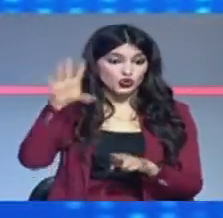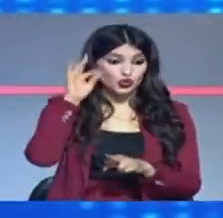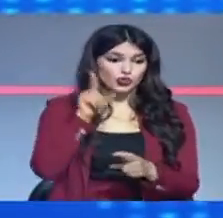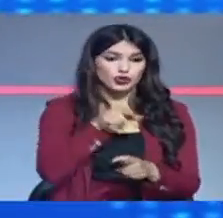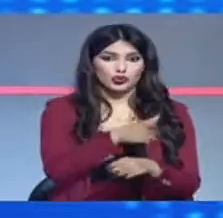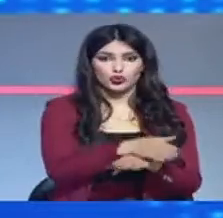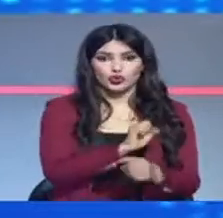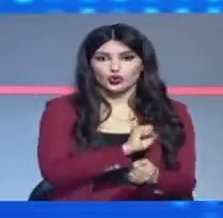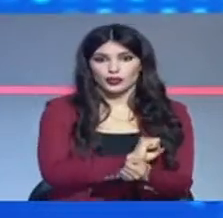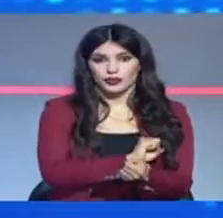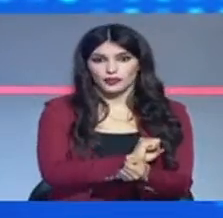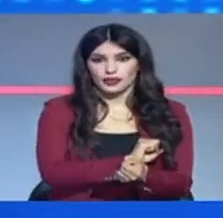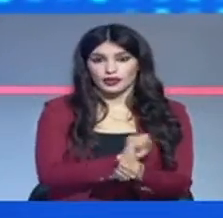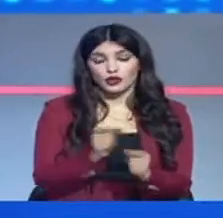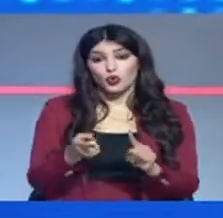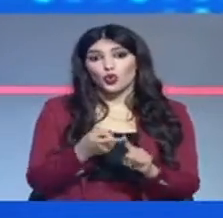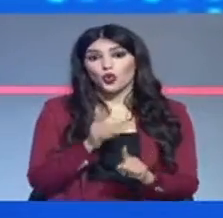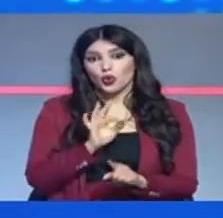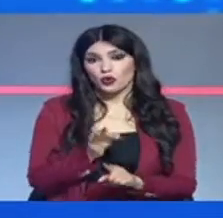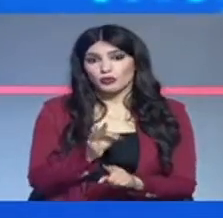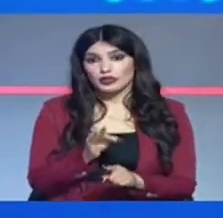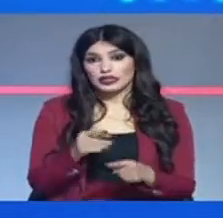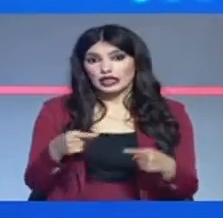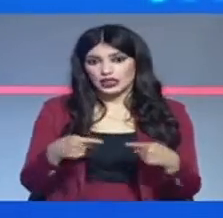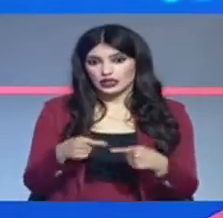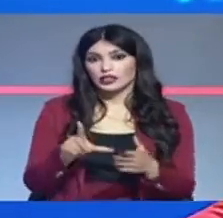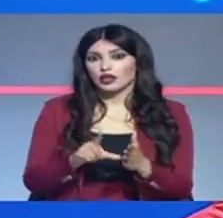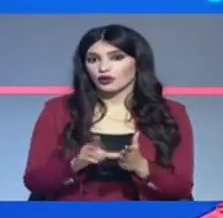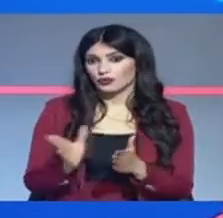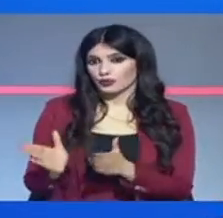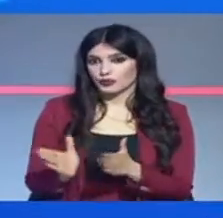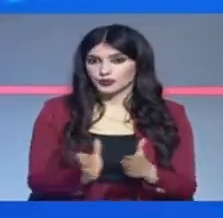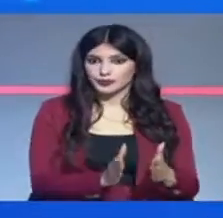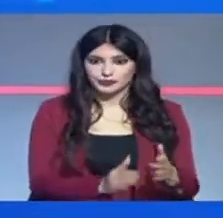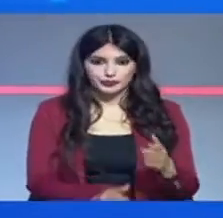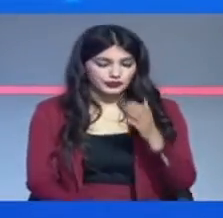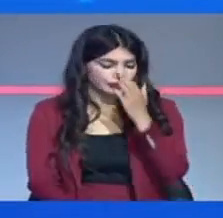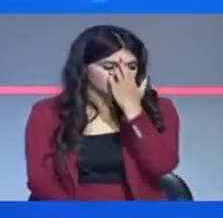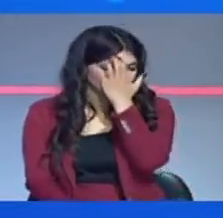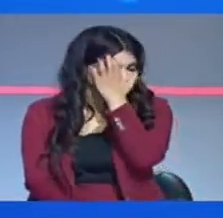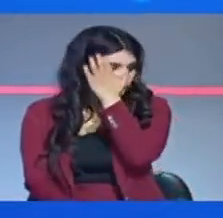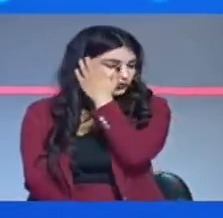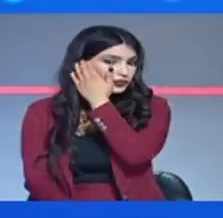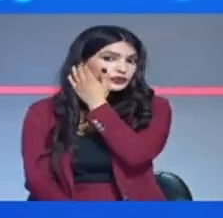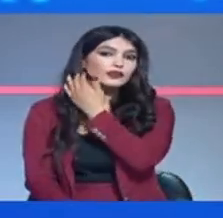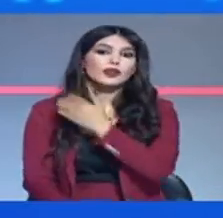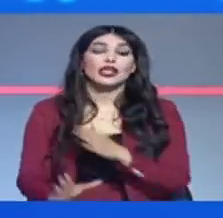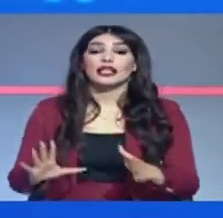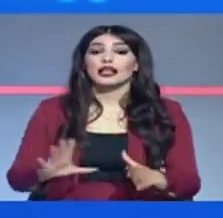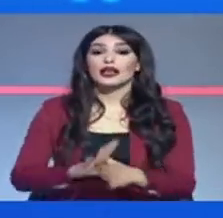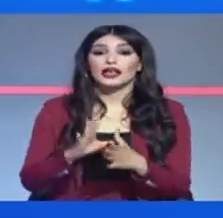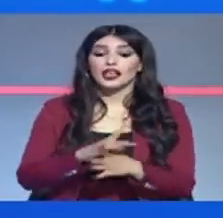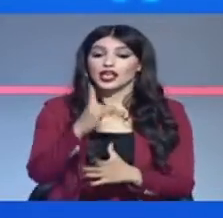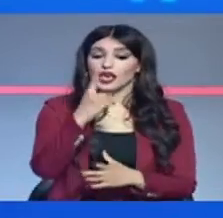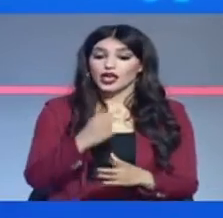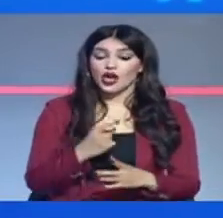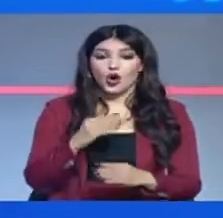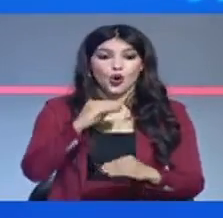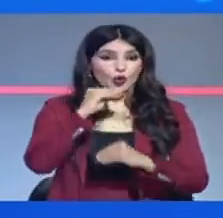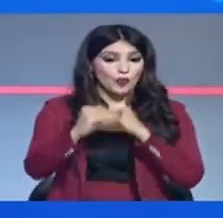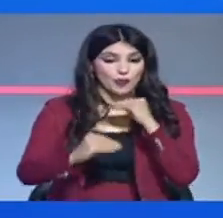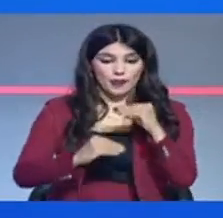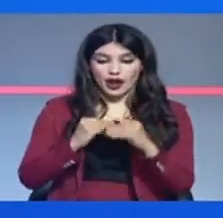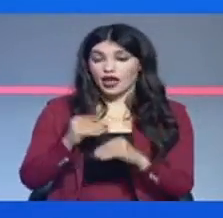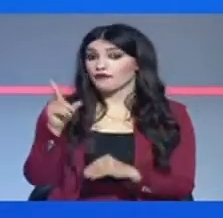الى معامله قد تكون غير انسانيه على هامش الاحتفال باليوم العالمي للمراه